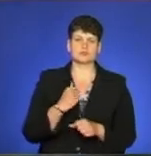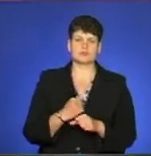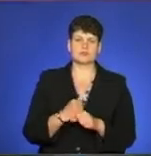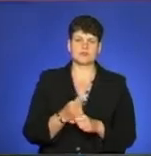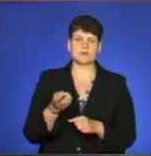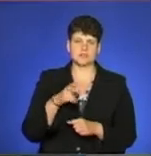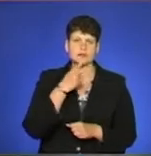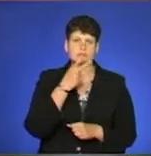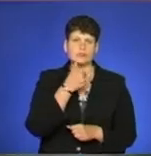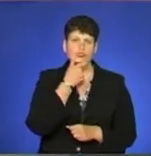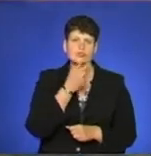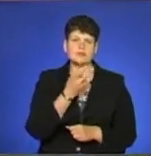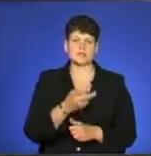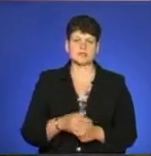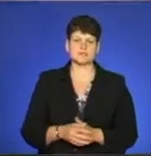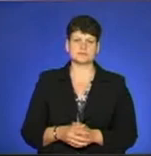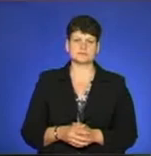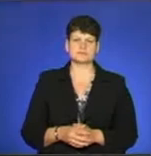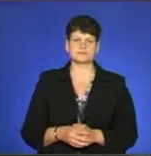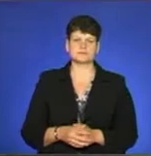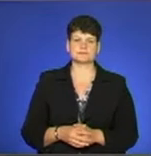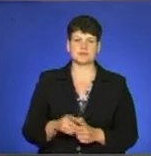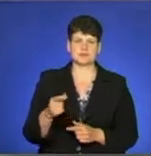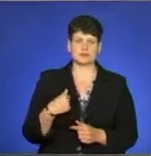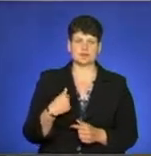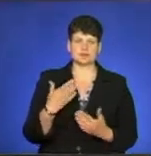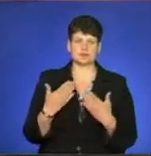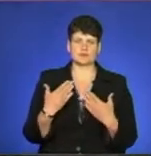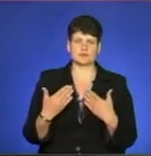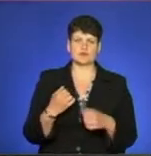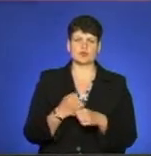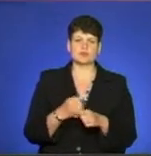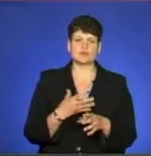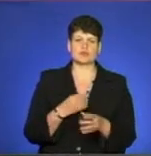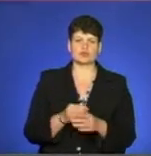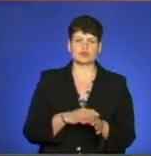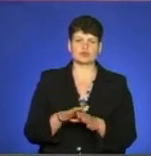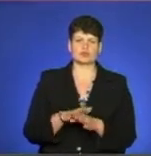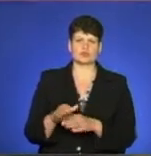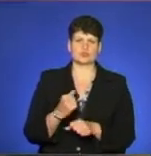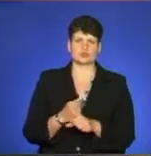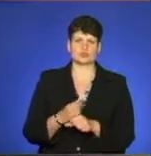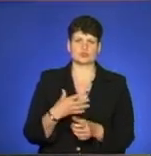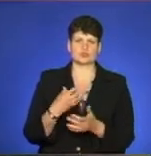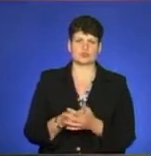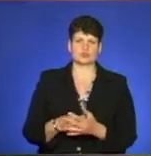Пішли подивитися тут? Ви зробите будь, ви робіть роботу перше. Приїжджайте в час.